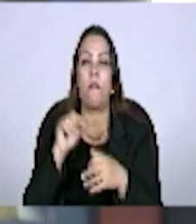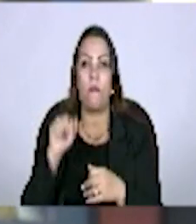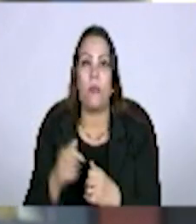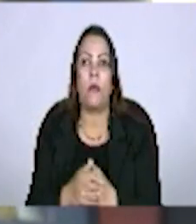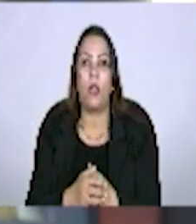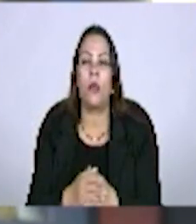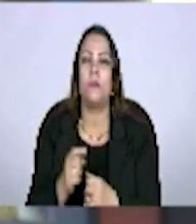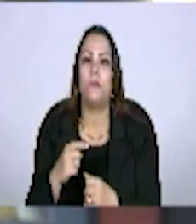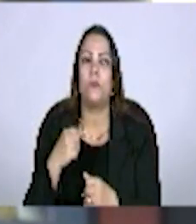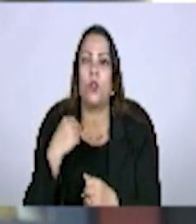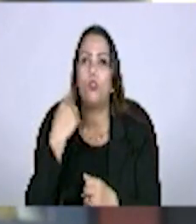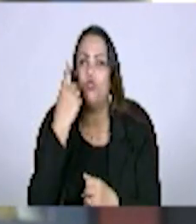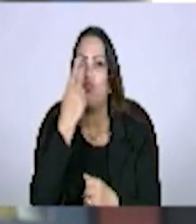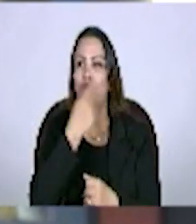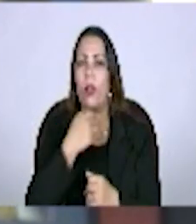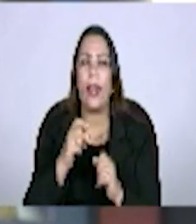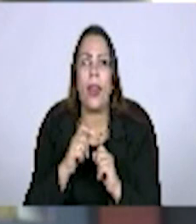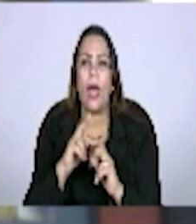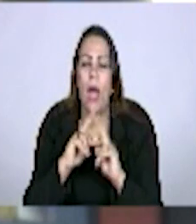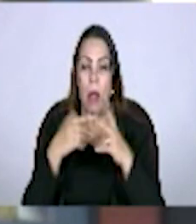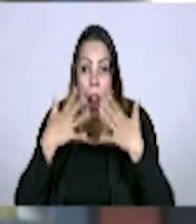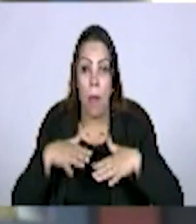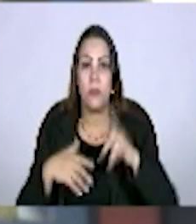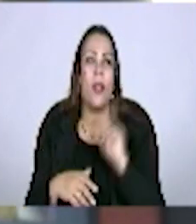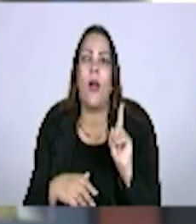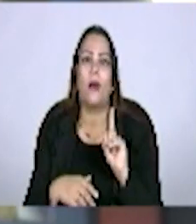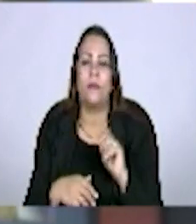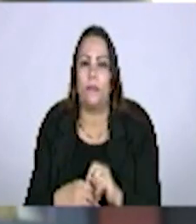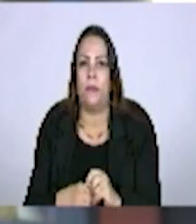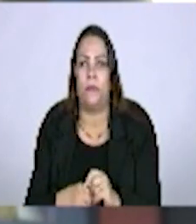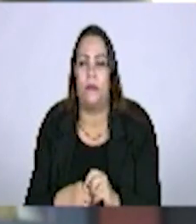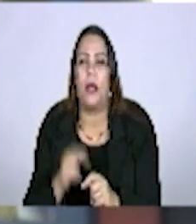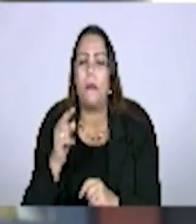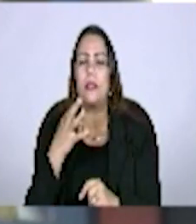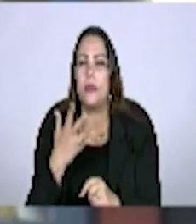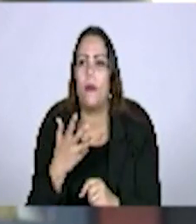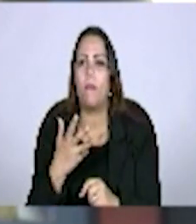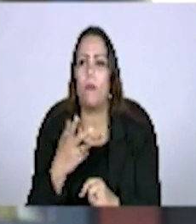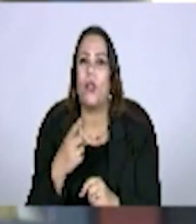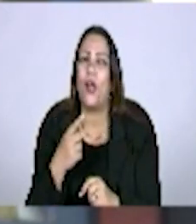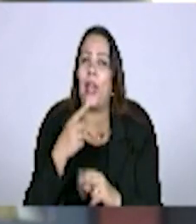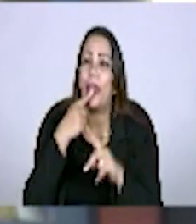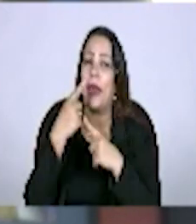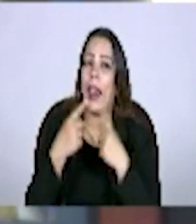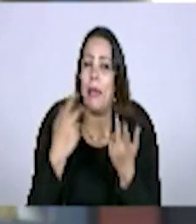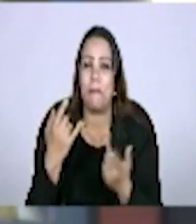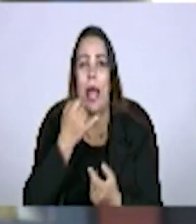بالمظهر العام انا مش بكلم مظهر عام اللبس لا انا بتكلم على الطريقه